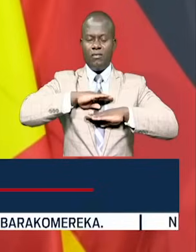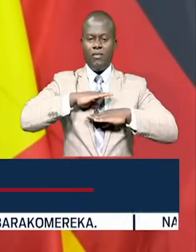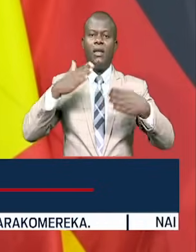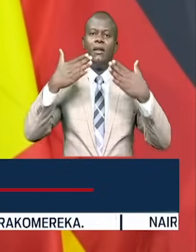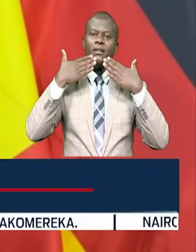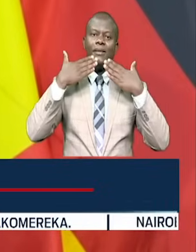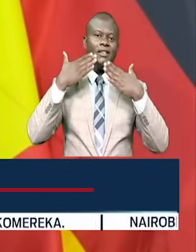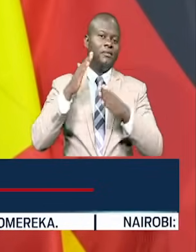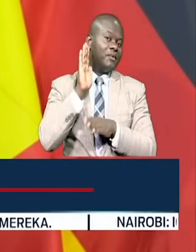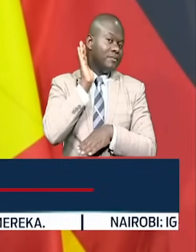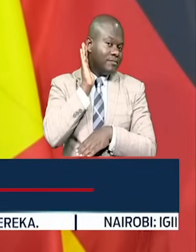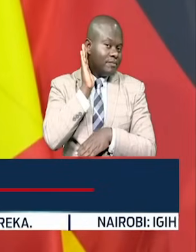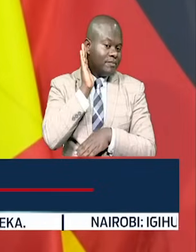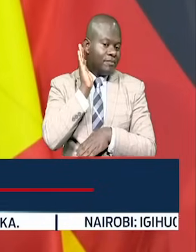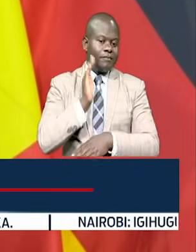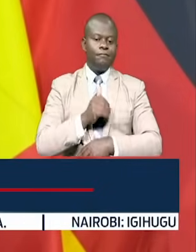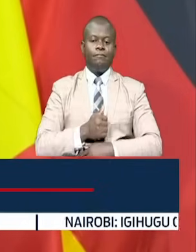kuba mwanteze amatwi.